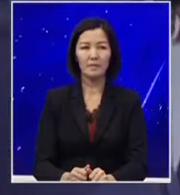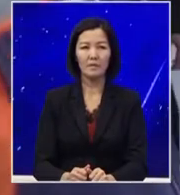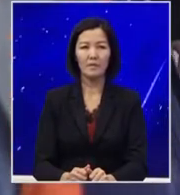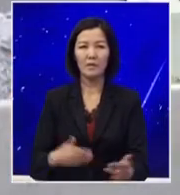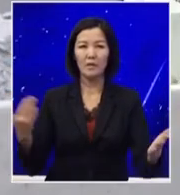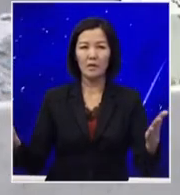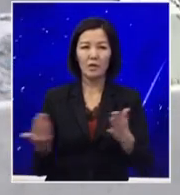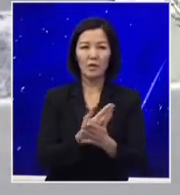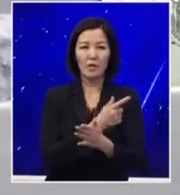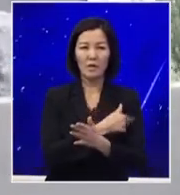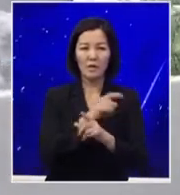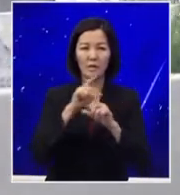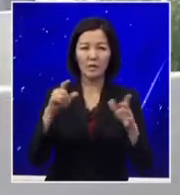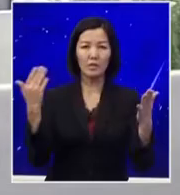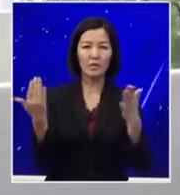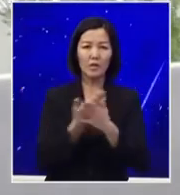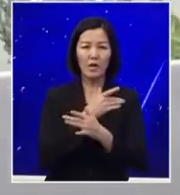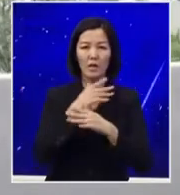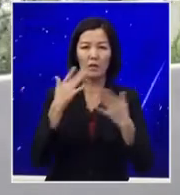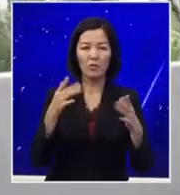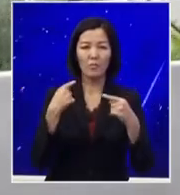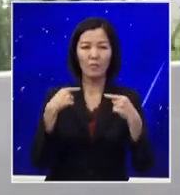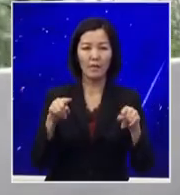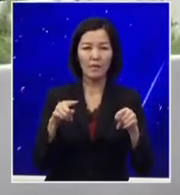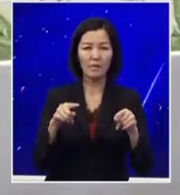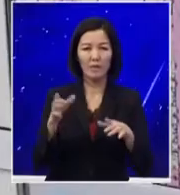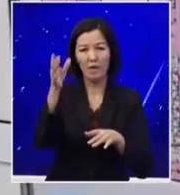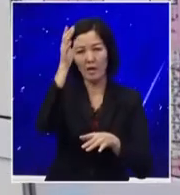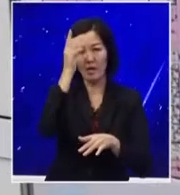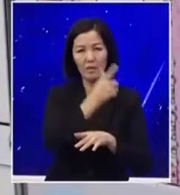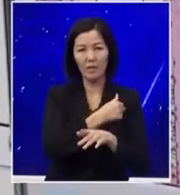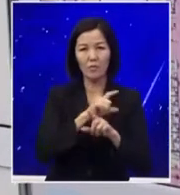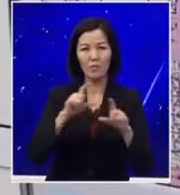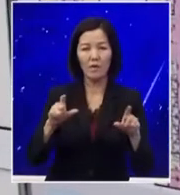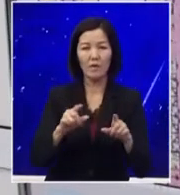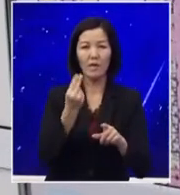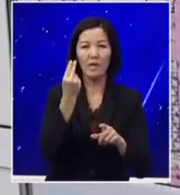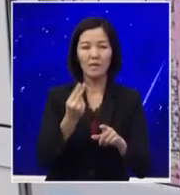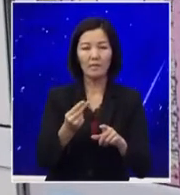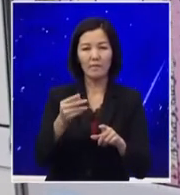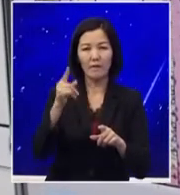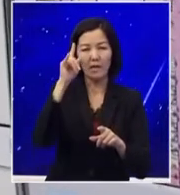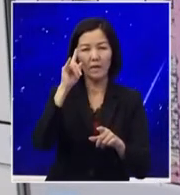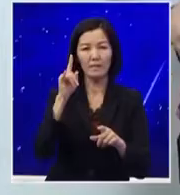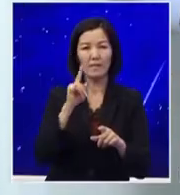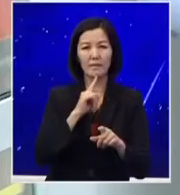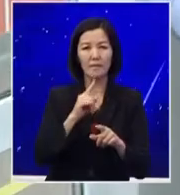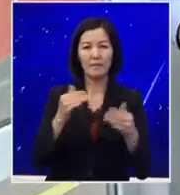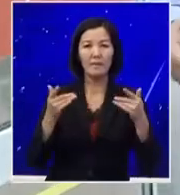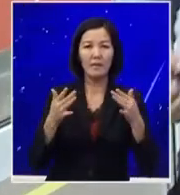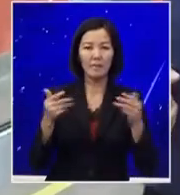Жаңа кешен, жаңалығы көп. Бұрынғылардан ерекшелігі ақылды аурухана. Сандық Қазақстан талаптарына сай, сөз емес